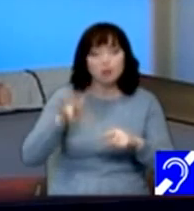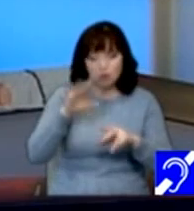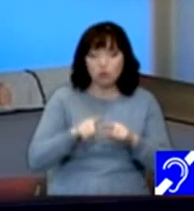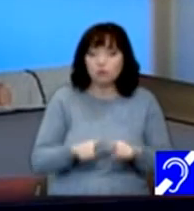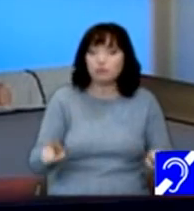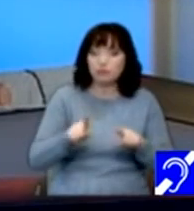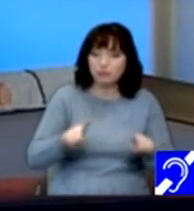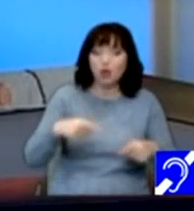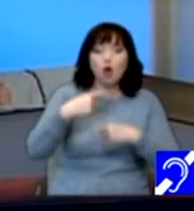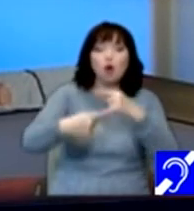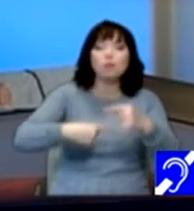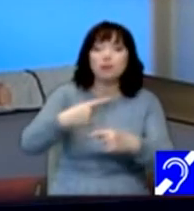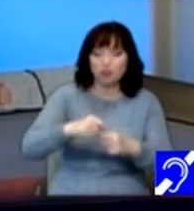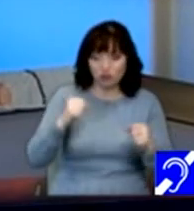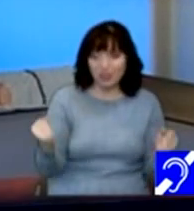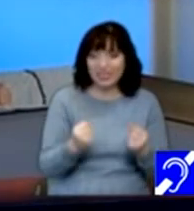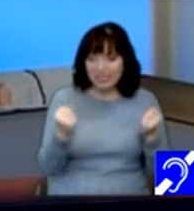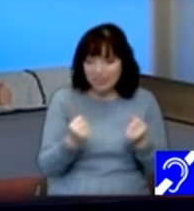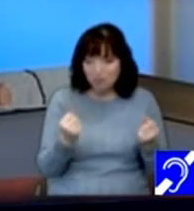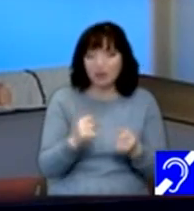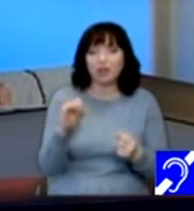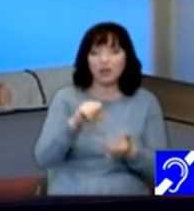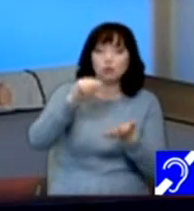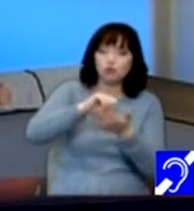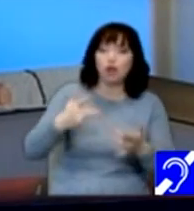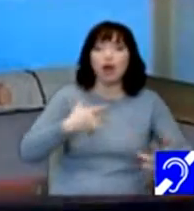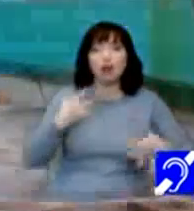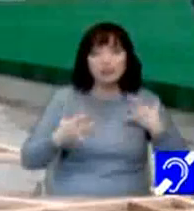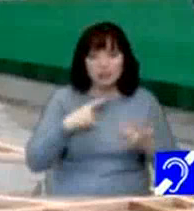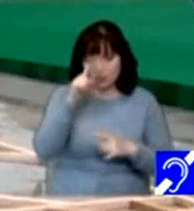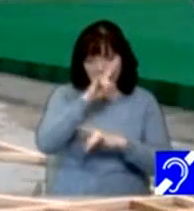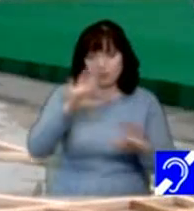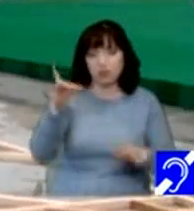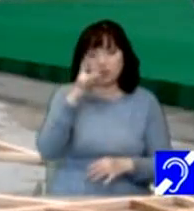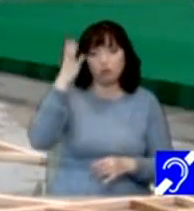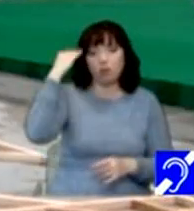obiceiurile de iarnă și concerte cu artiști din Republica Moldova.